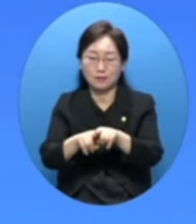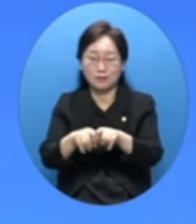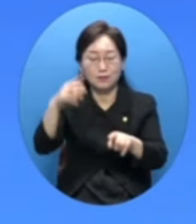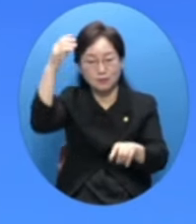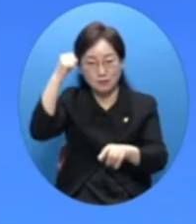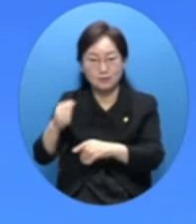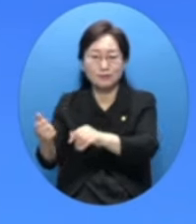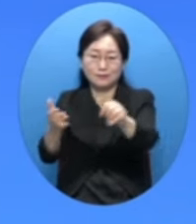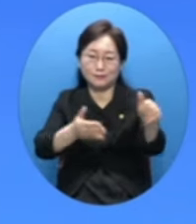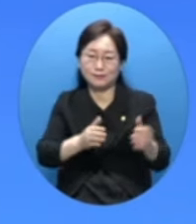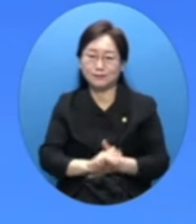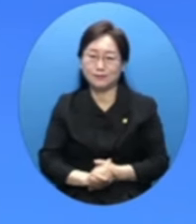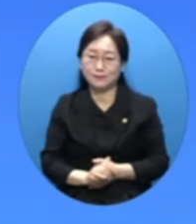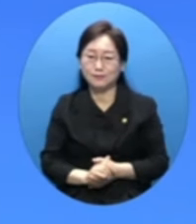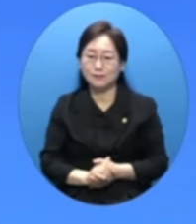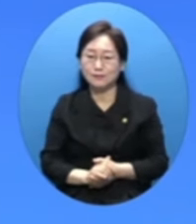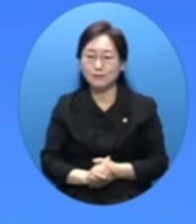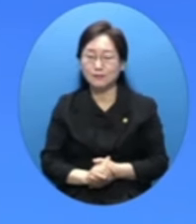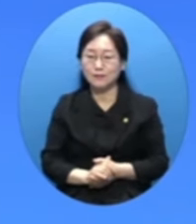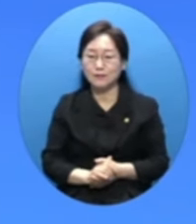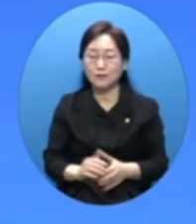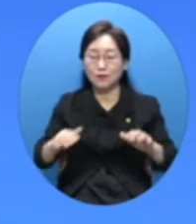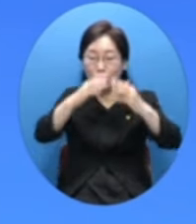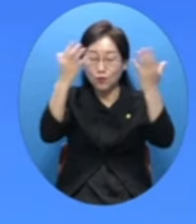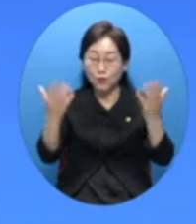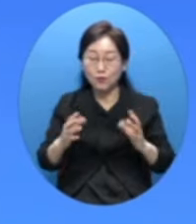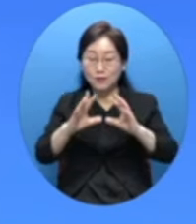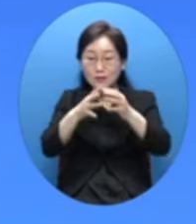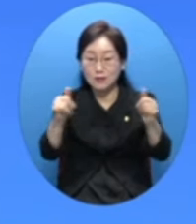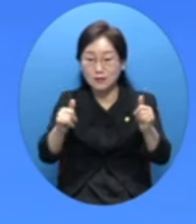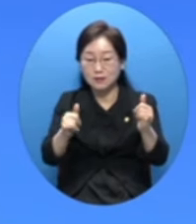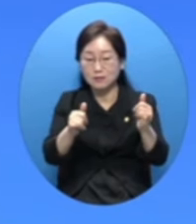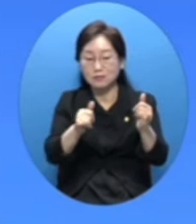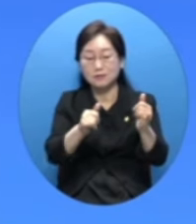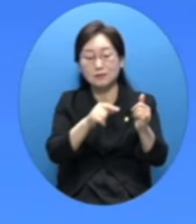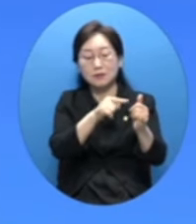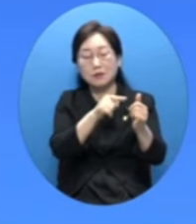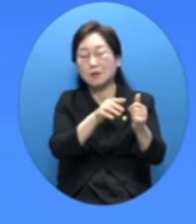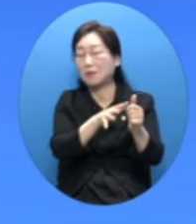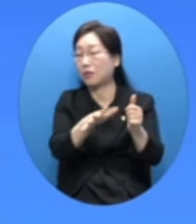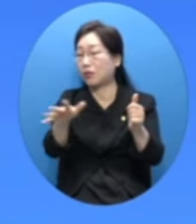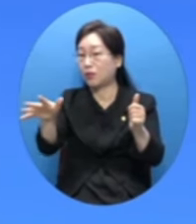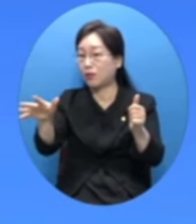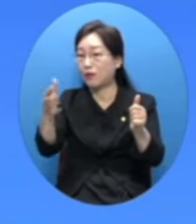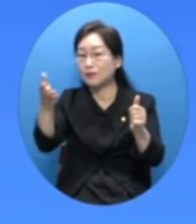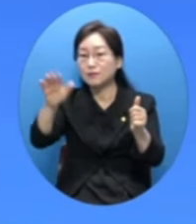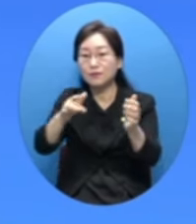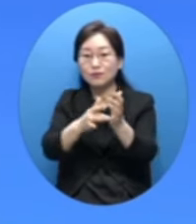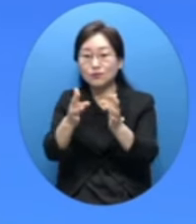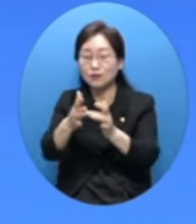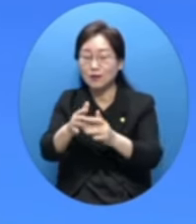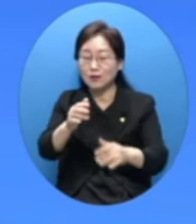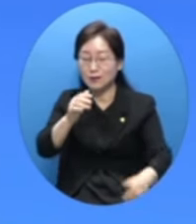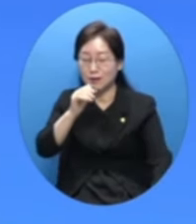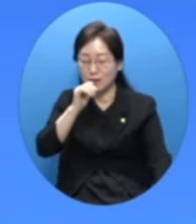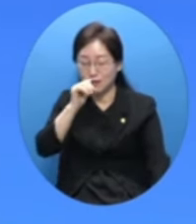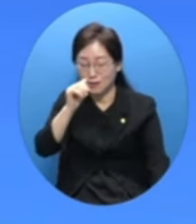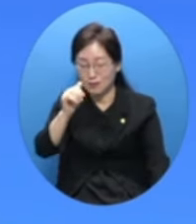되기를 바랍니다. 온 세상 사람 여러분을 다 버리고 떠나도 예수님은 절대 여러분을